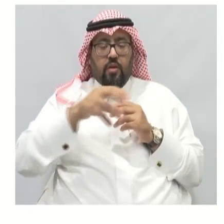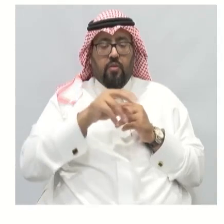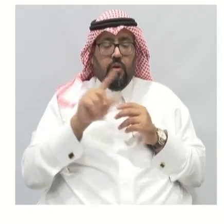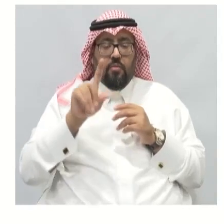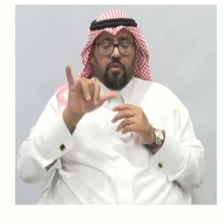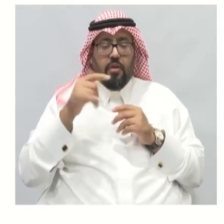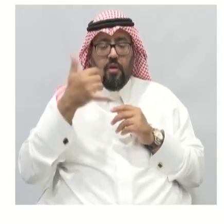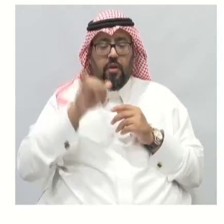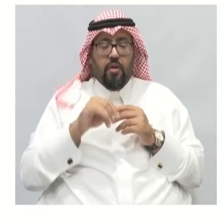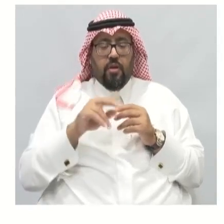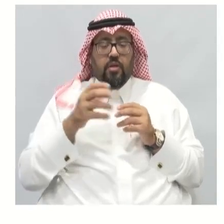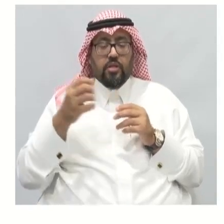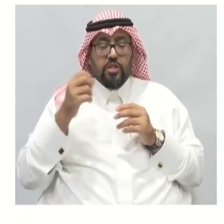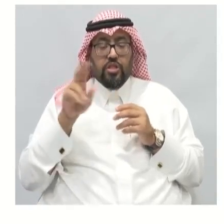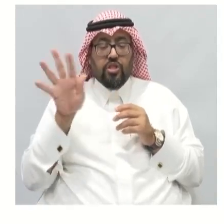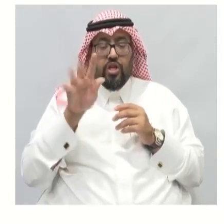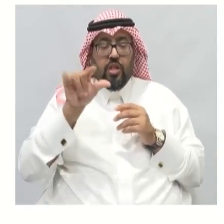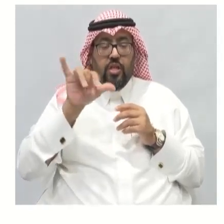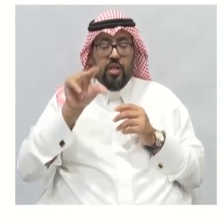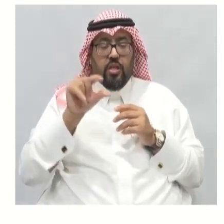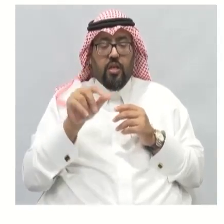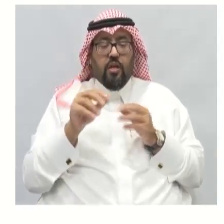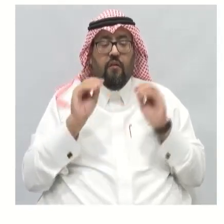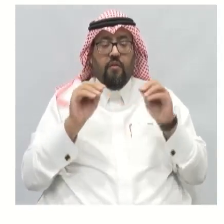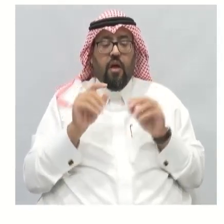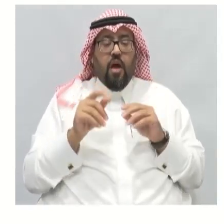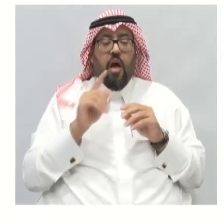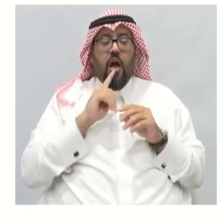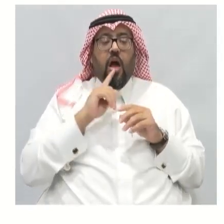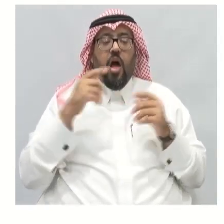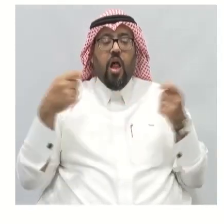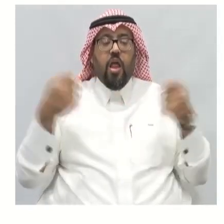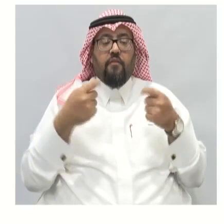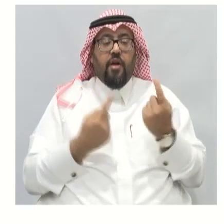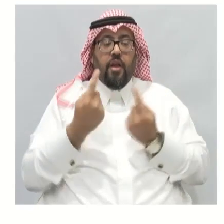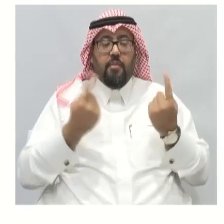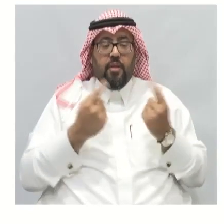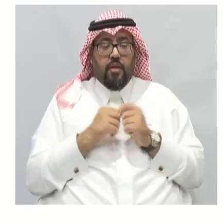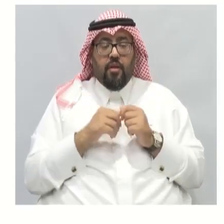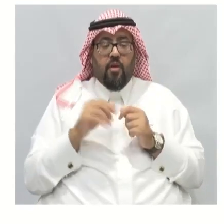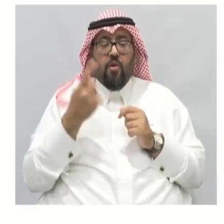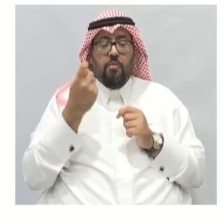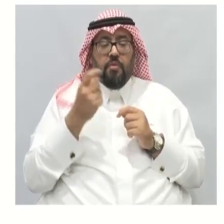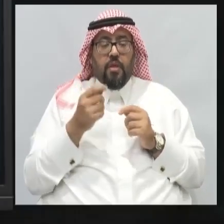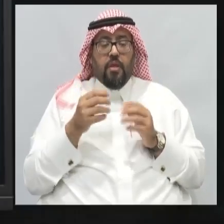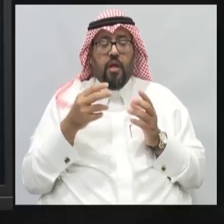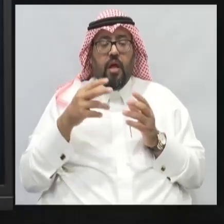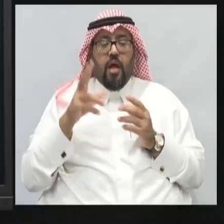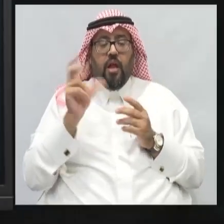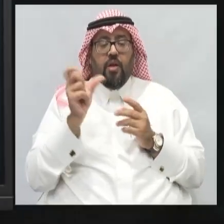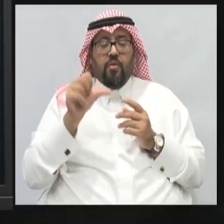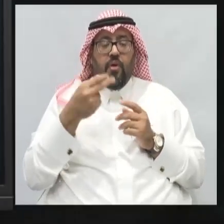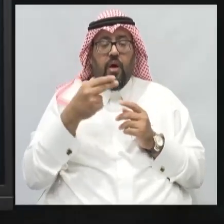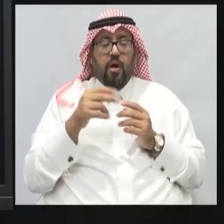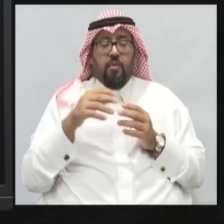الولايات المتحده شديدا حيث يوجد فيها الاف الانواع من النباتات ومئات الانواع من الحيوانات